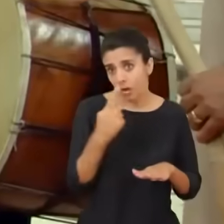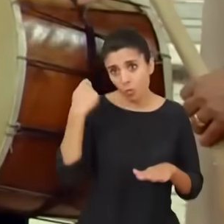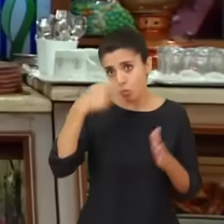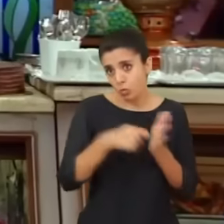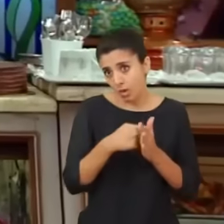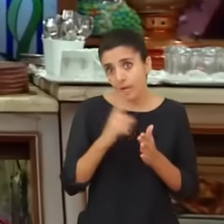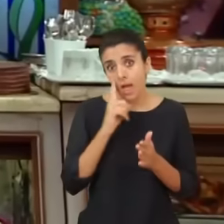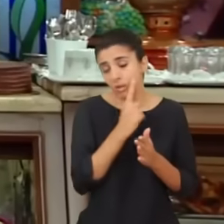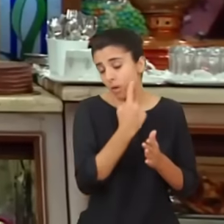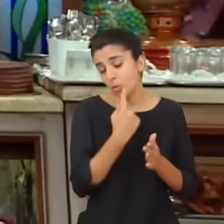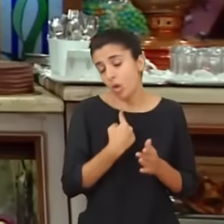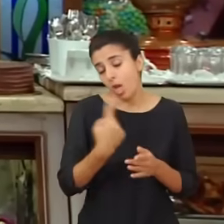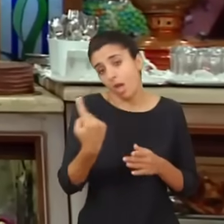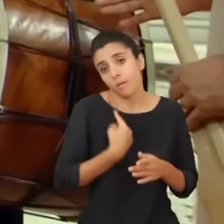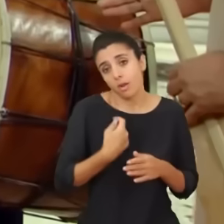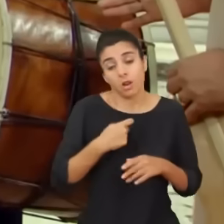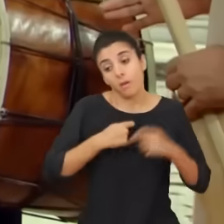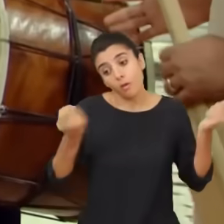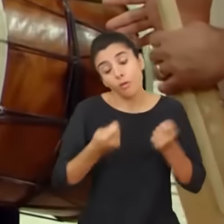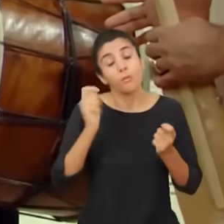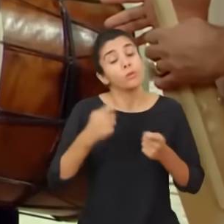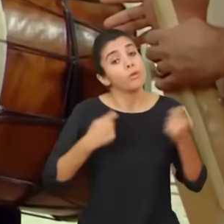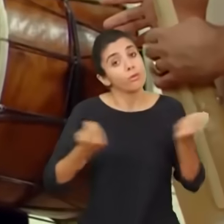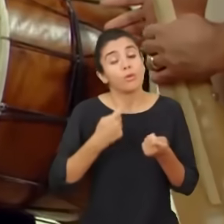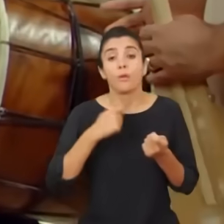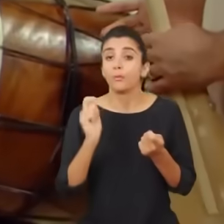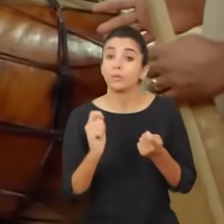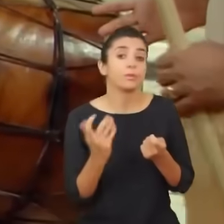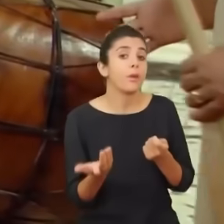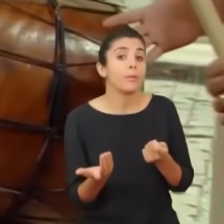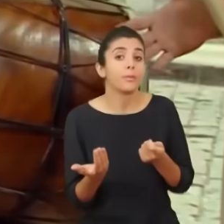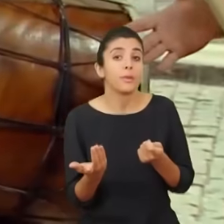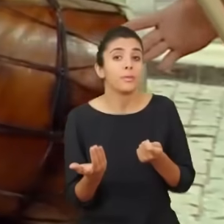Eniştem dedi ya. Tamam. Bu tokmakla olur mu? Tokmakla çalacağız bunu. Başka türlü olmaz ki. Gel, gel